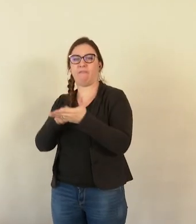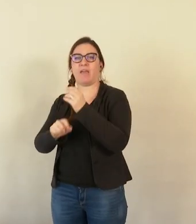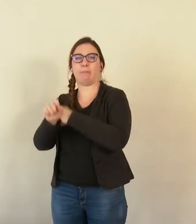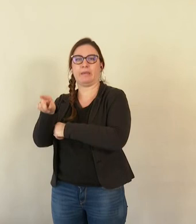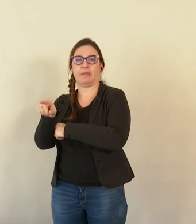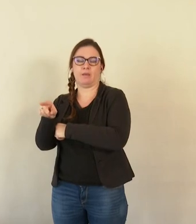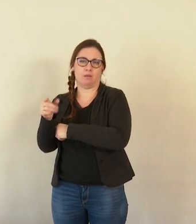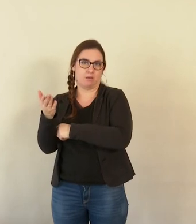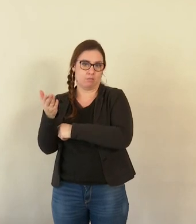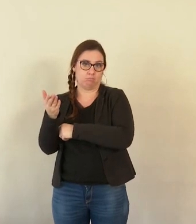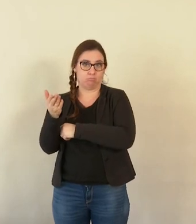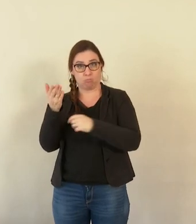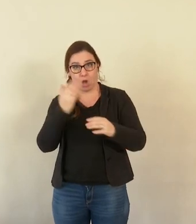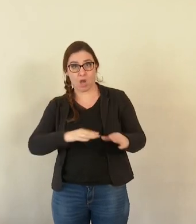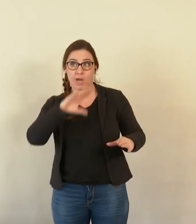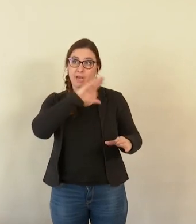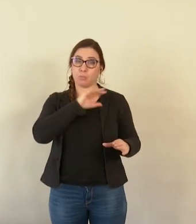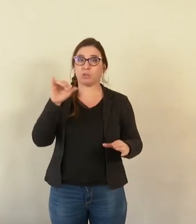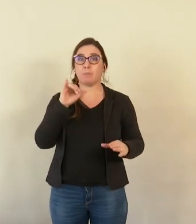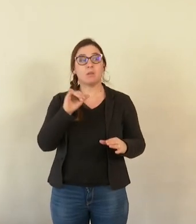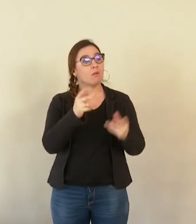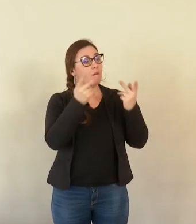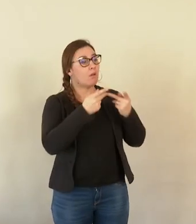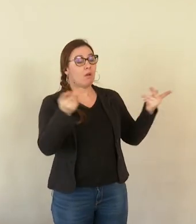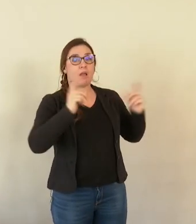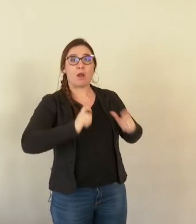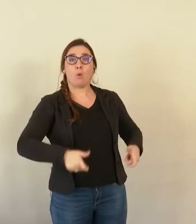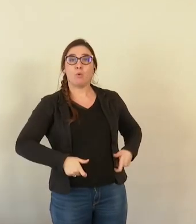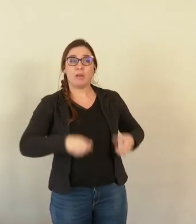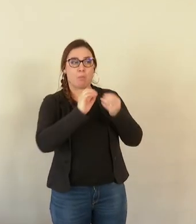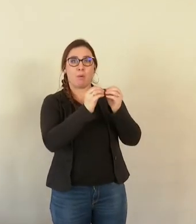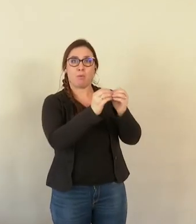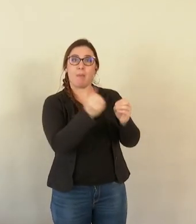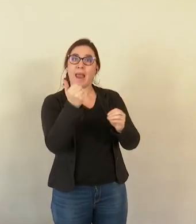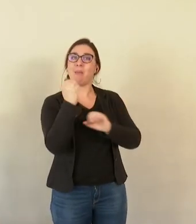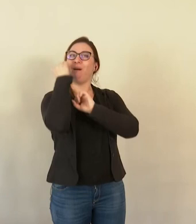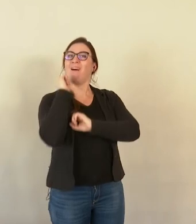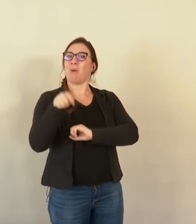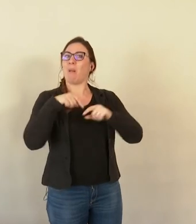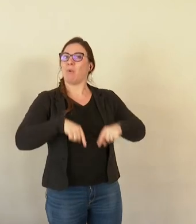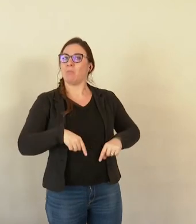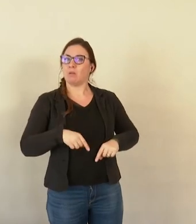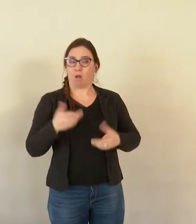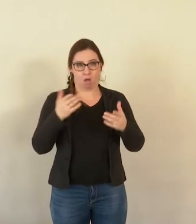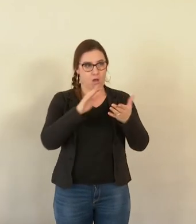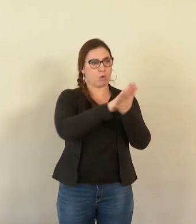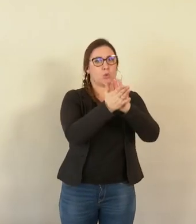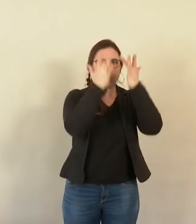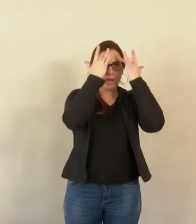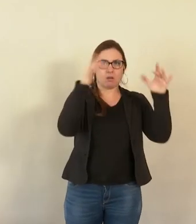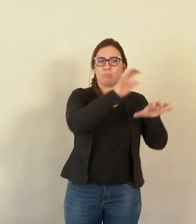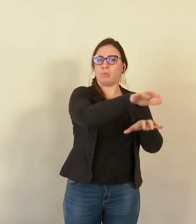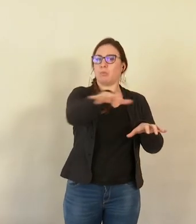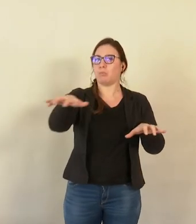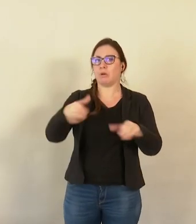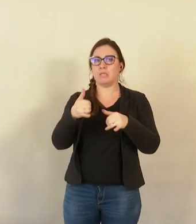charge ce choix sur le dos des défaillances de l'école publique quielle est pourtant censé porter nos institutions culturelles ici ne